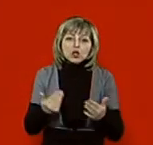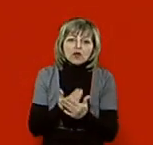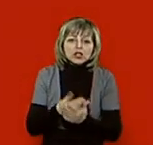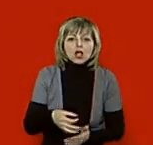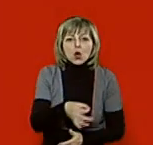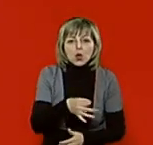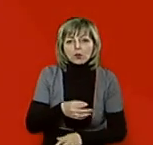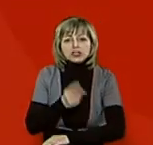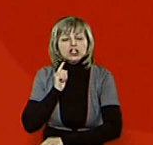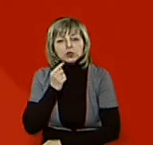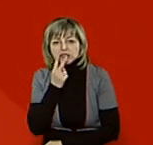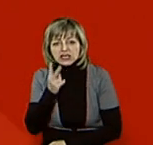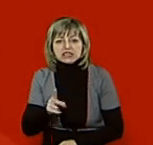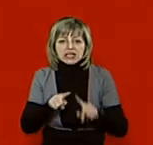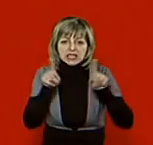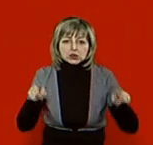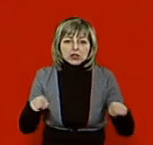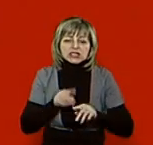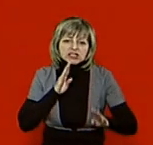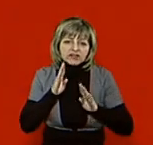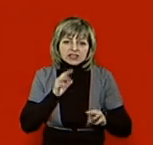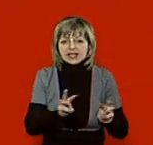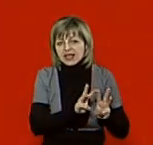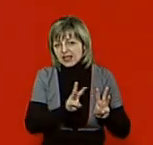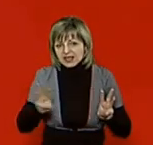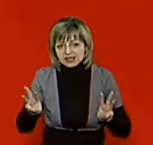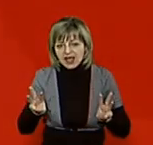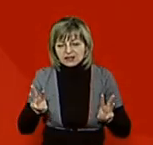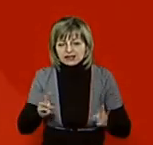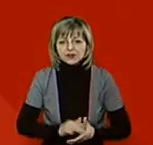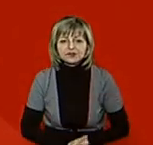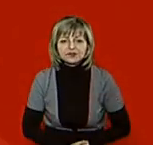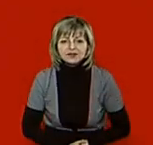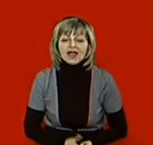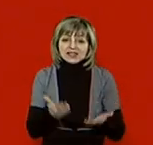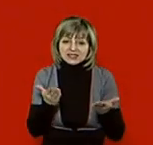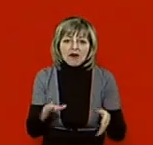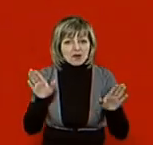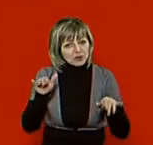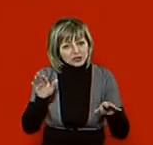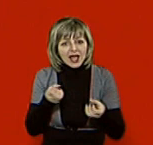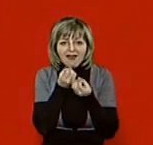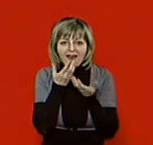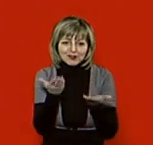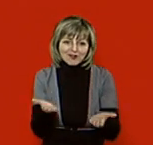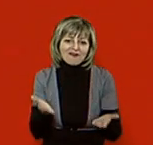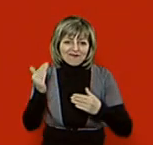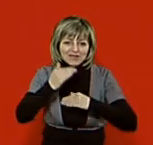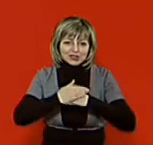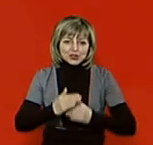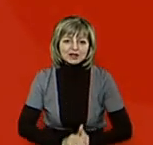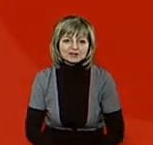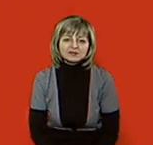та області стежте на нашій сторінці у Фейсбук та на сайті Суспільне.Медіа в рубриці «Регіони». Я з вами прощаюсь. Гарного вам вечора.